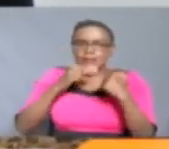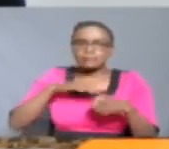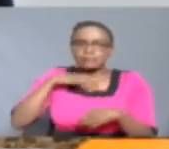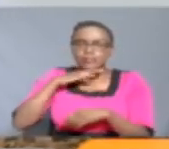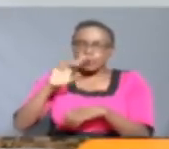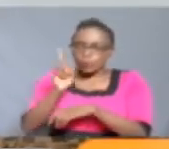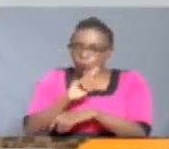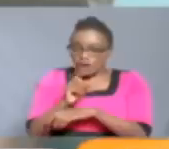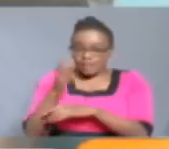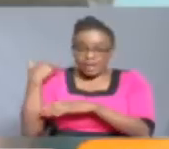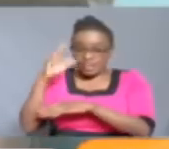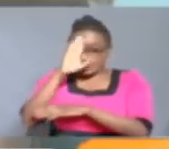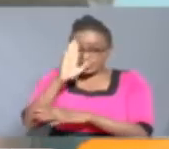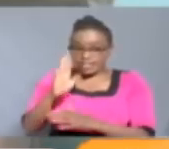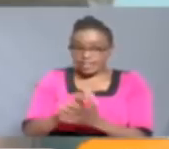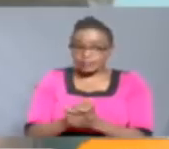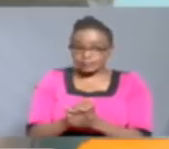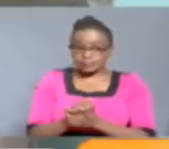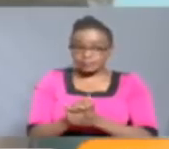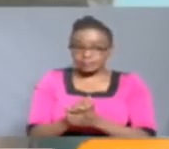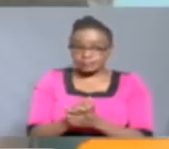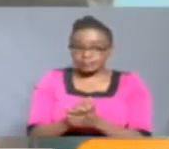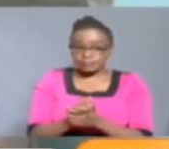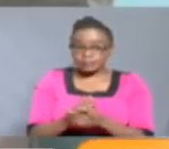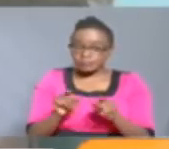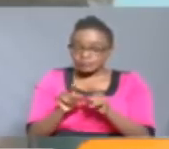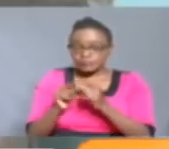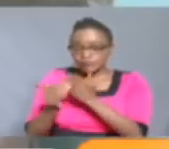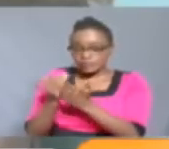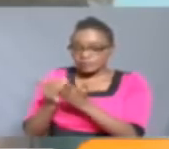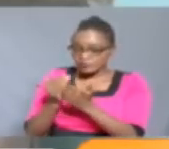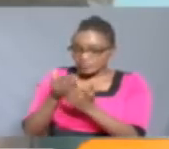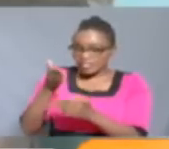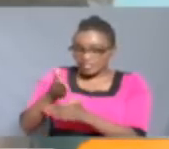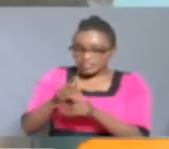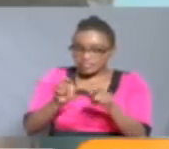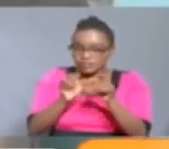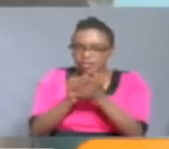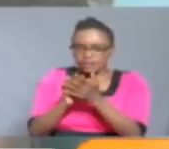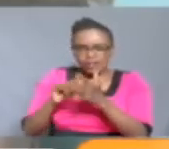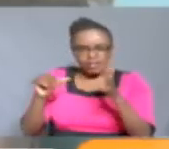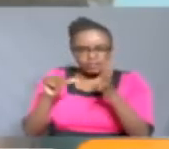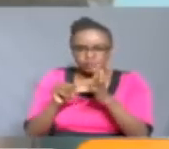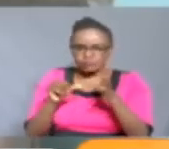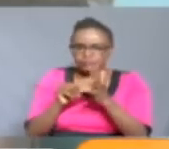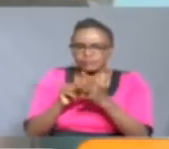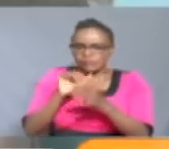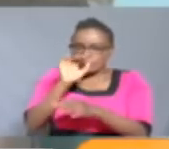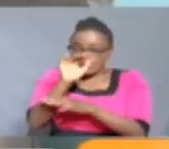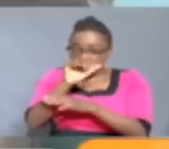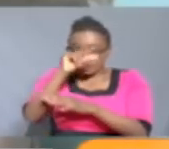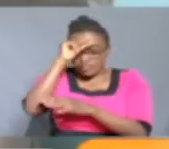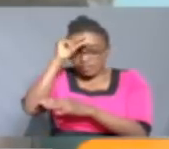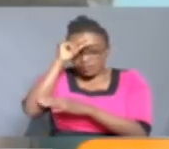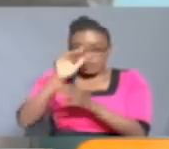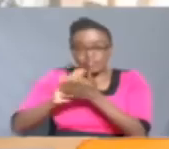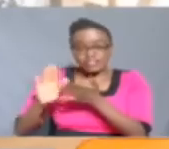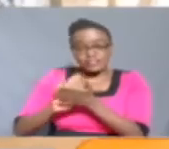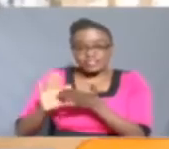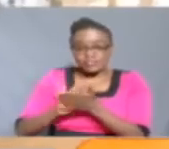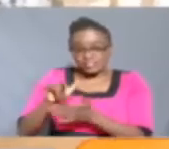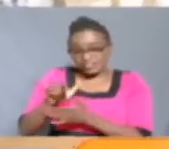Jumapili iliyopita. Kilagaraga tutatarira tubele na kuwa na mafikirio mingi sana. Kwa hivyo tunaomba serikali iharakishe hii